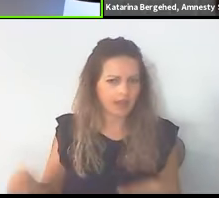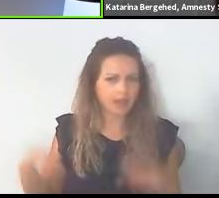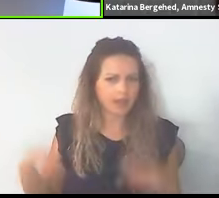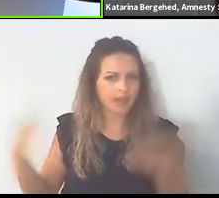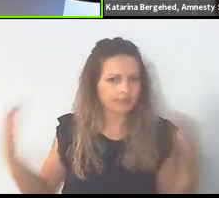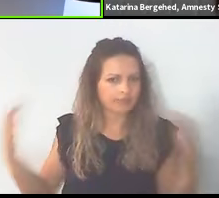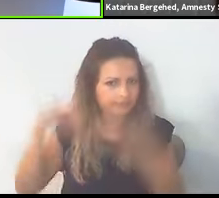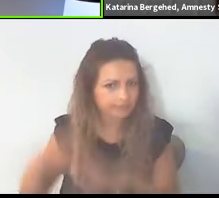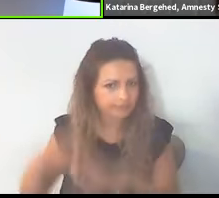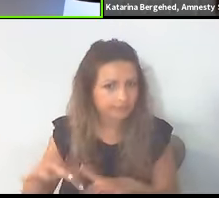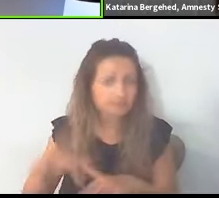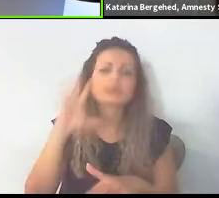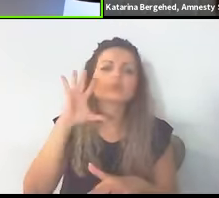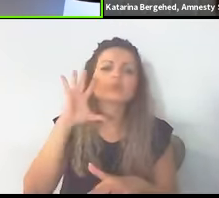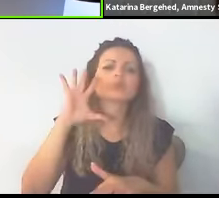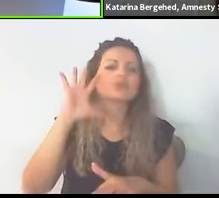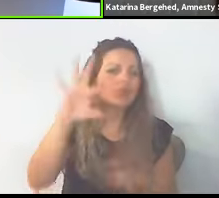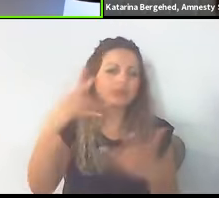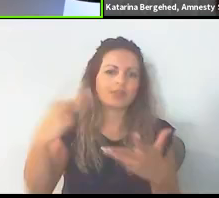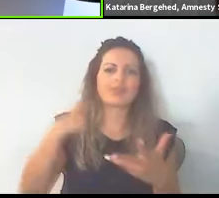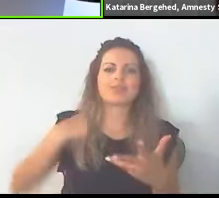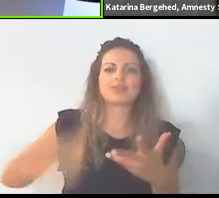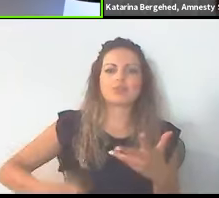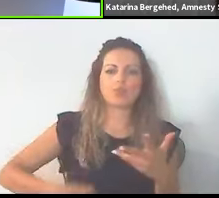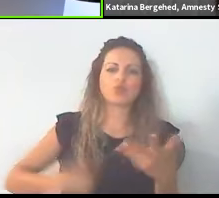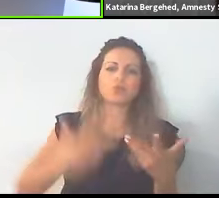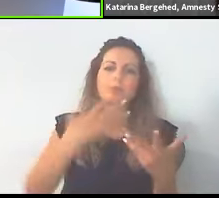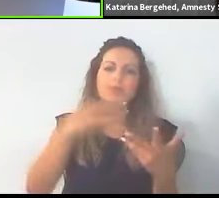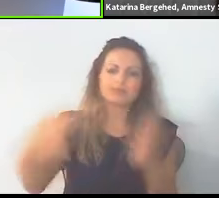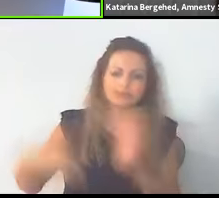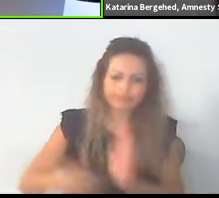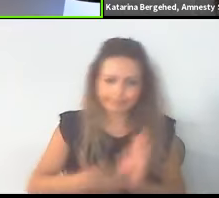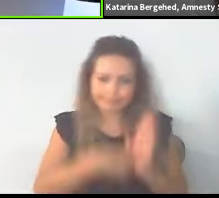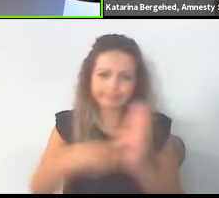Θέλοντας να δώσουμε δημόσιο χαρακτήρα στη συνάντηση.